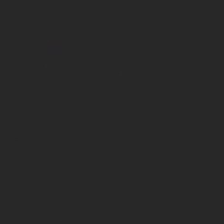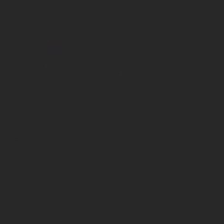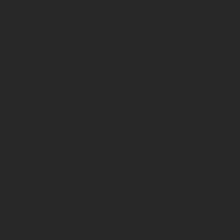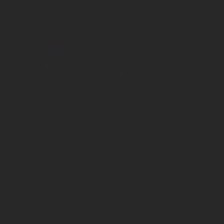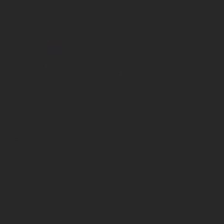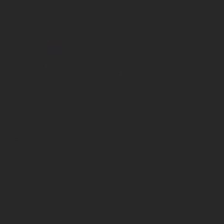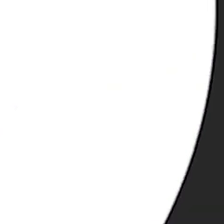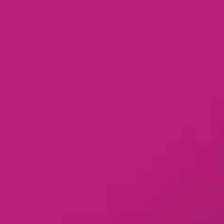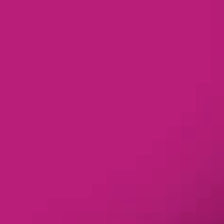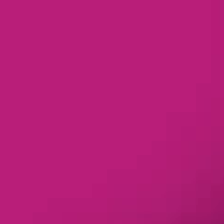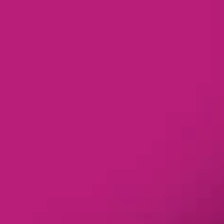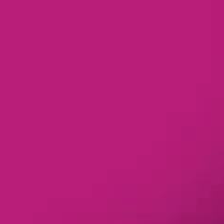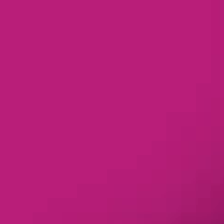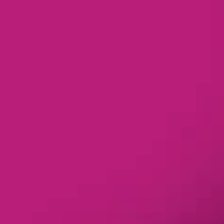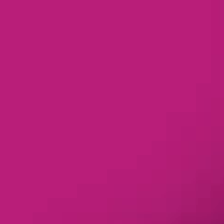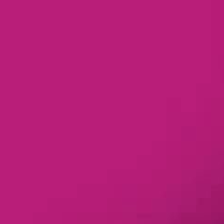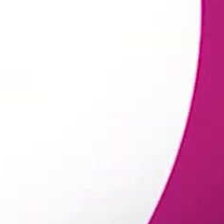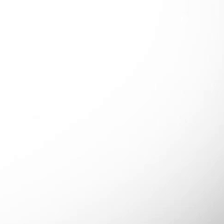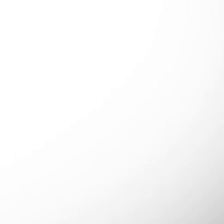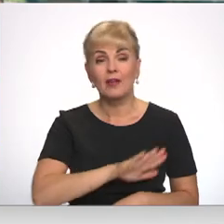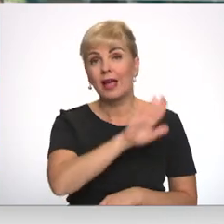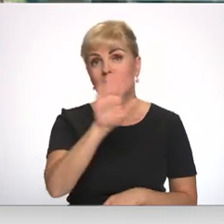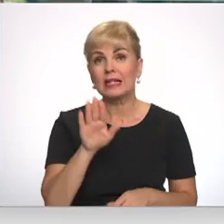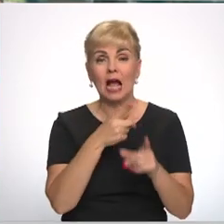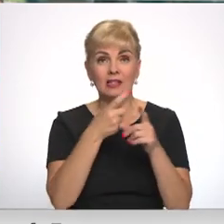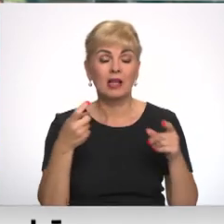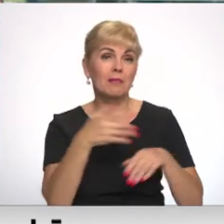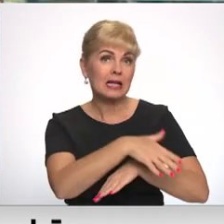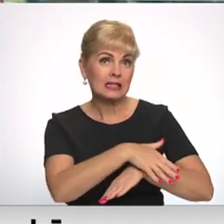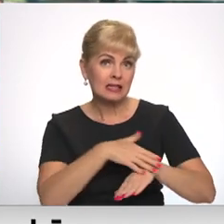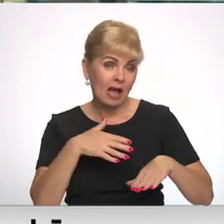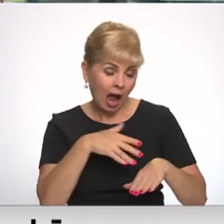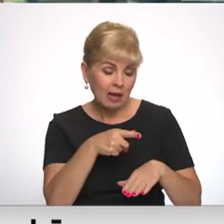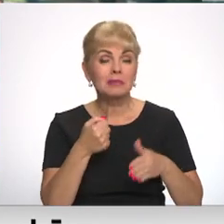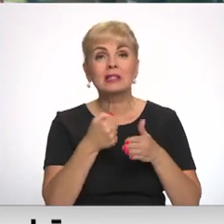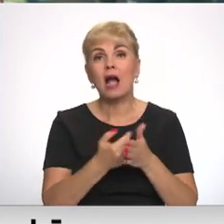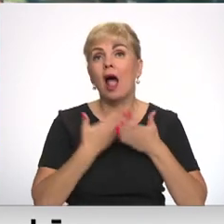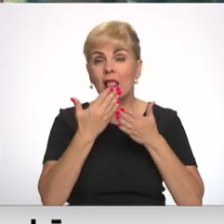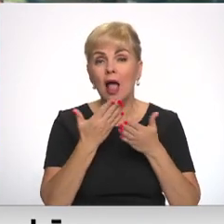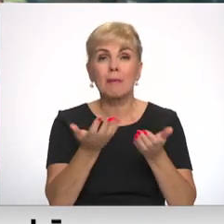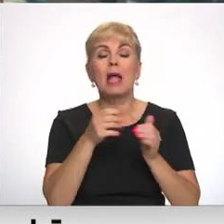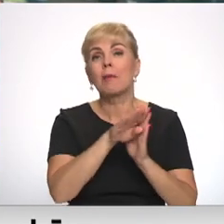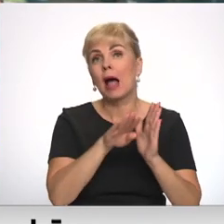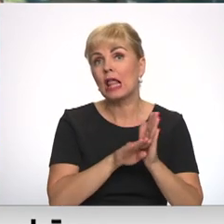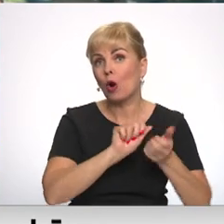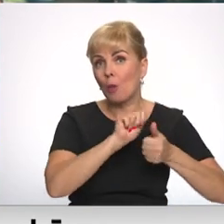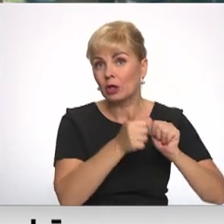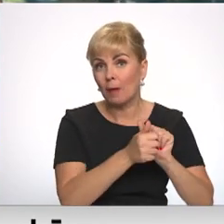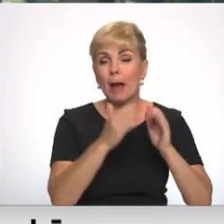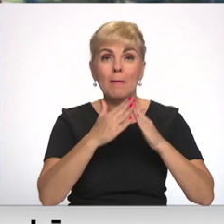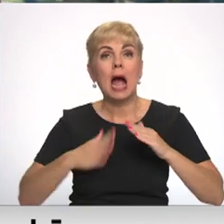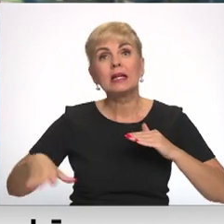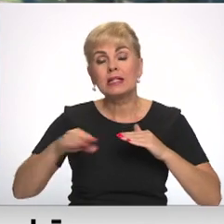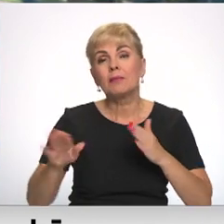Re, viss ēters ir te! Saeima šodien galīgajā lasījumā pieņēma likuma grozījumus, kas paredz